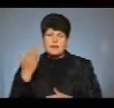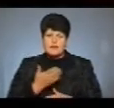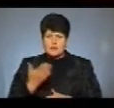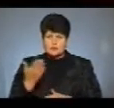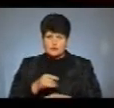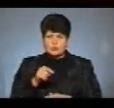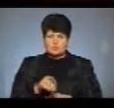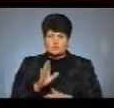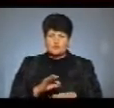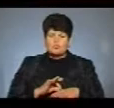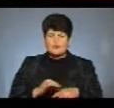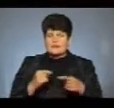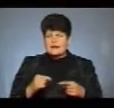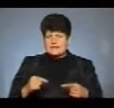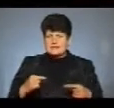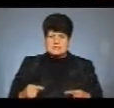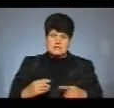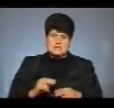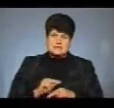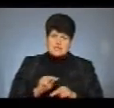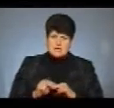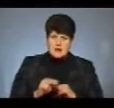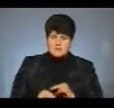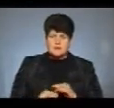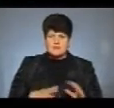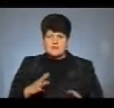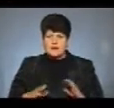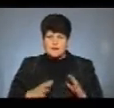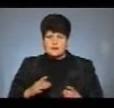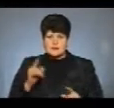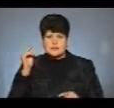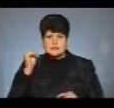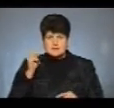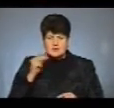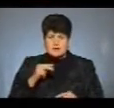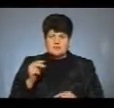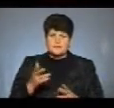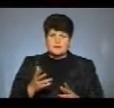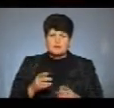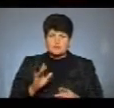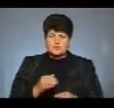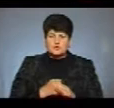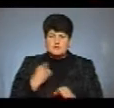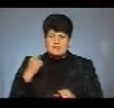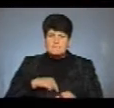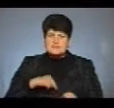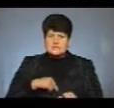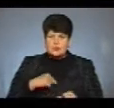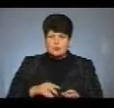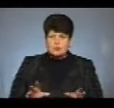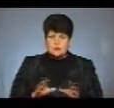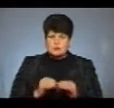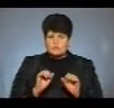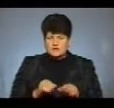будуть проводитися різні заняття, тренінги, семінари, навчання. Буде працювати психолог з ними, щоб вони